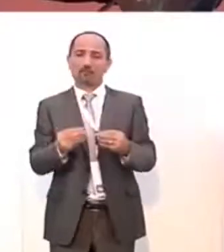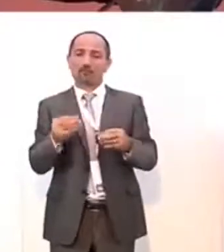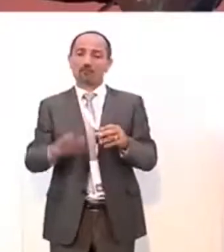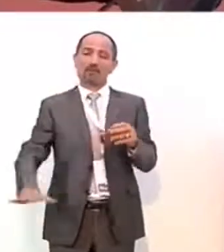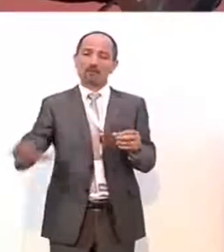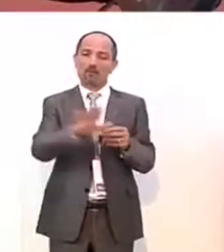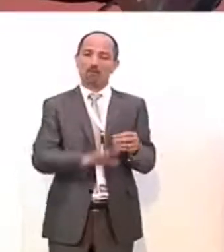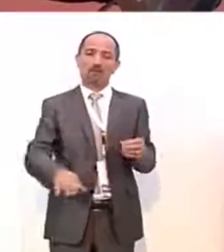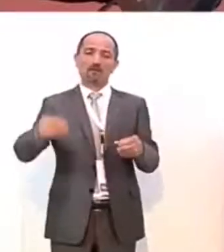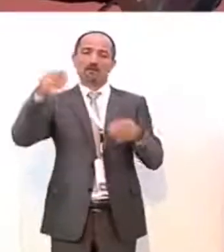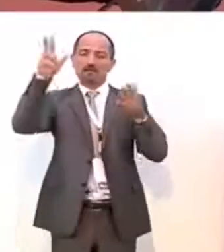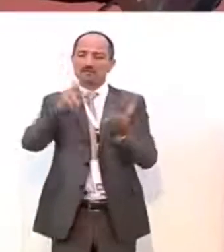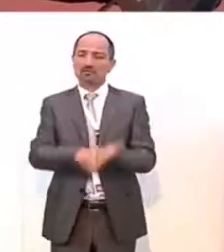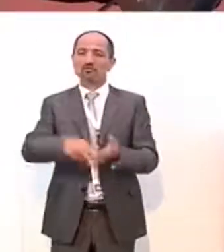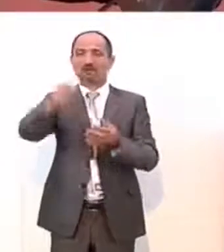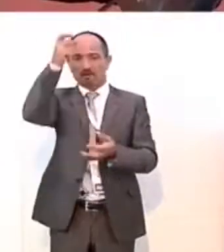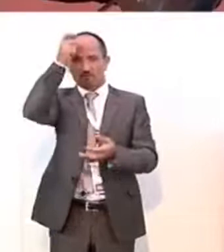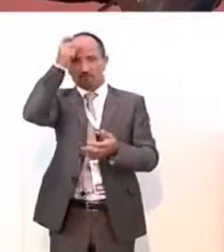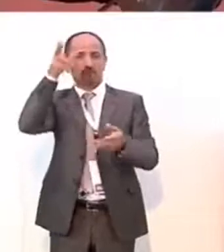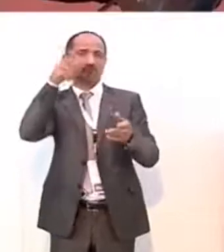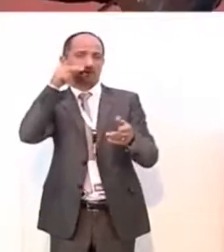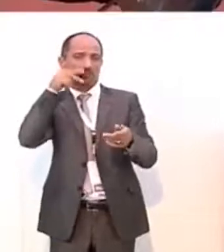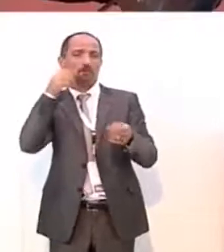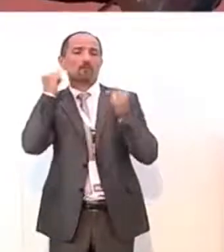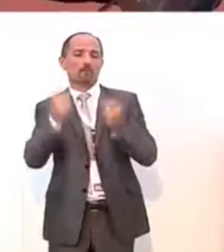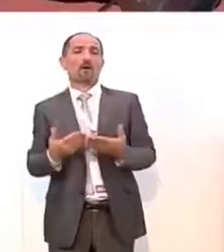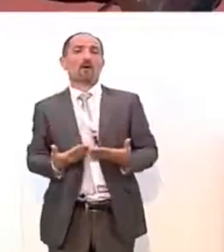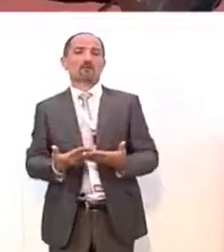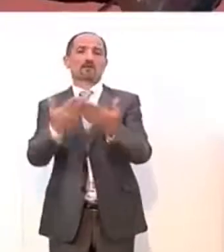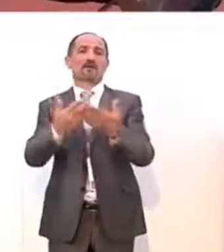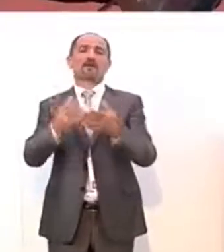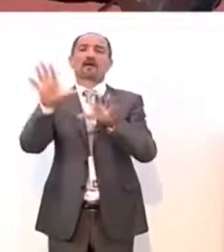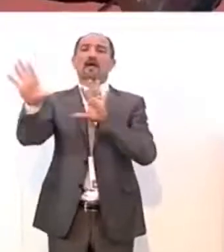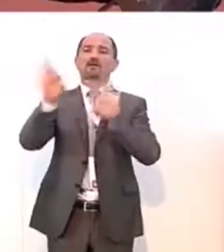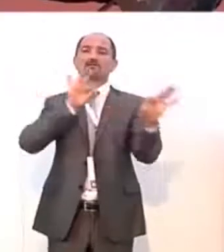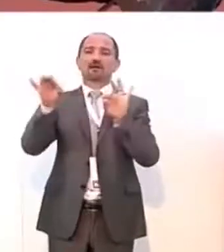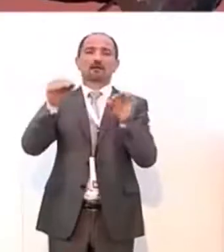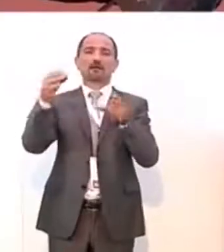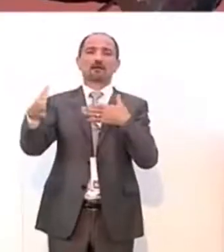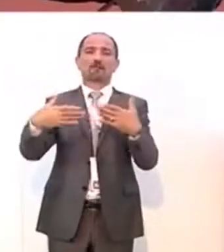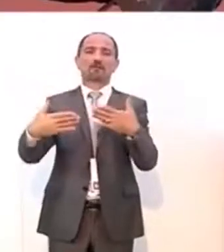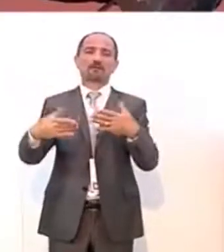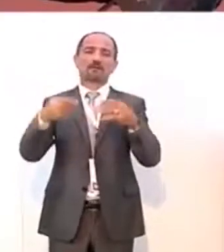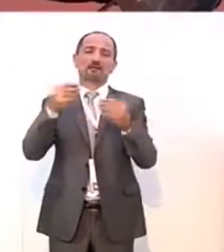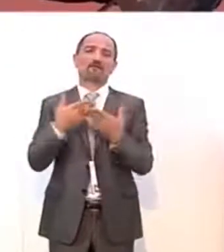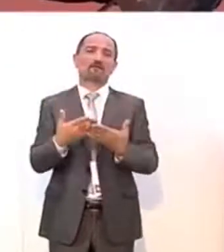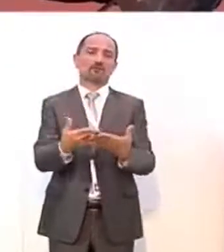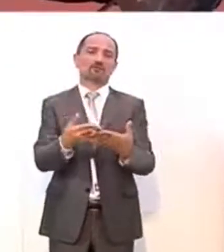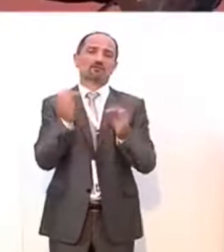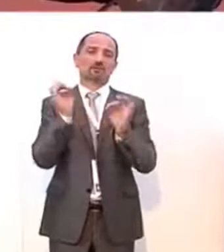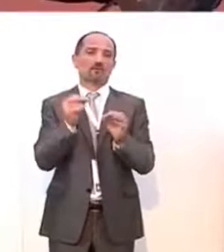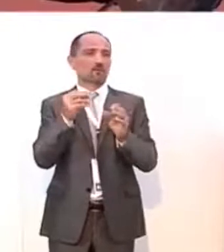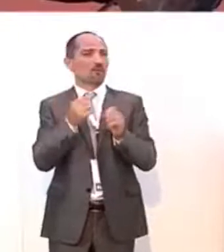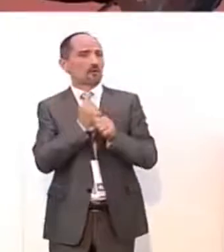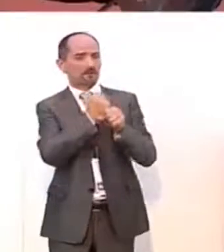luoghi decisionali di governo delle donne possa aiutare a scegliere delle priorità che favoriscano non solo